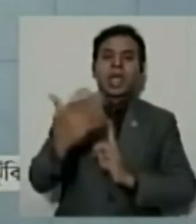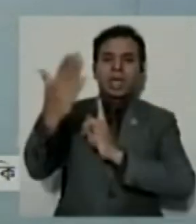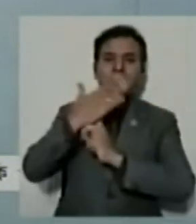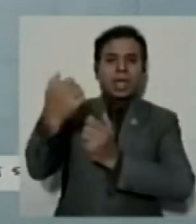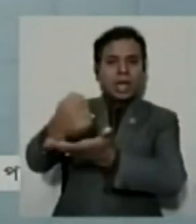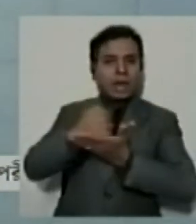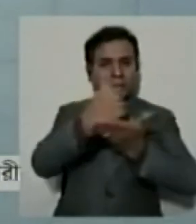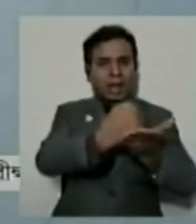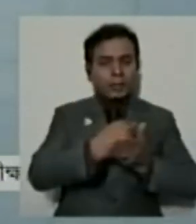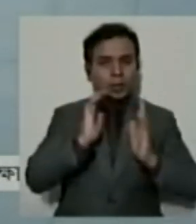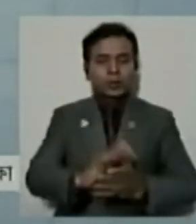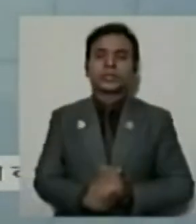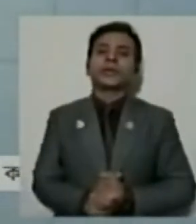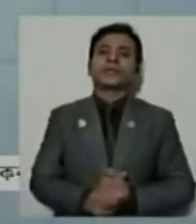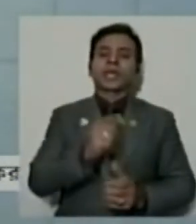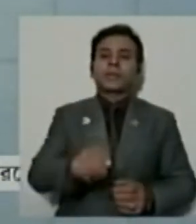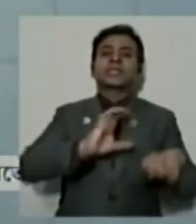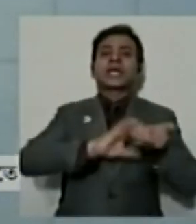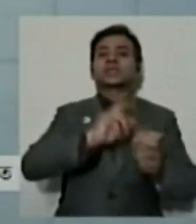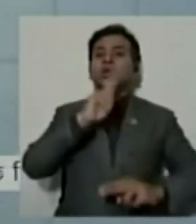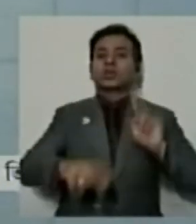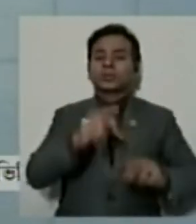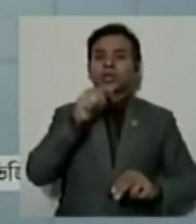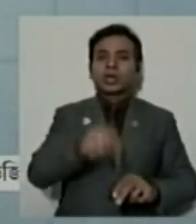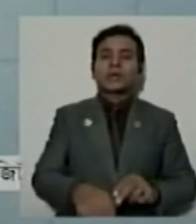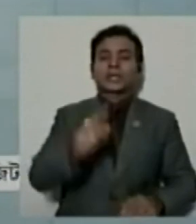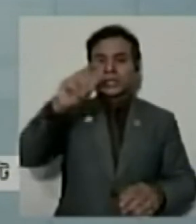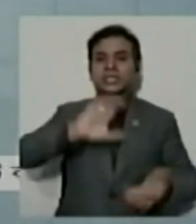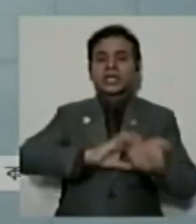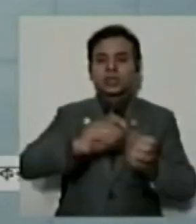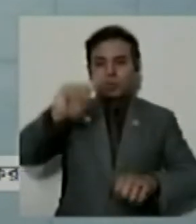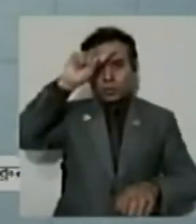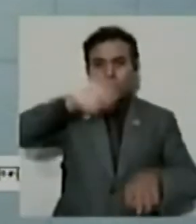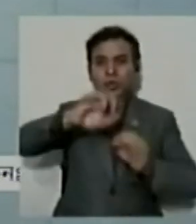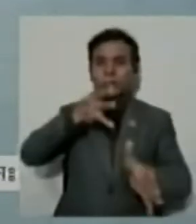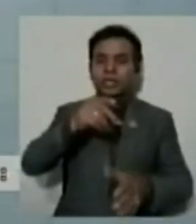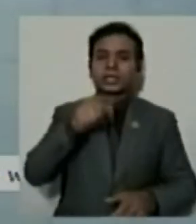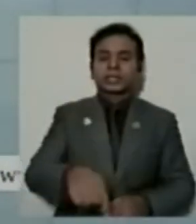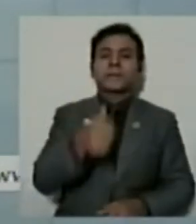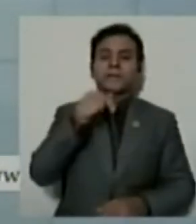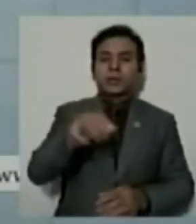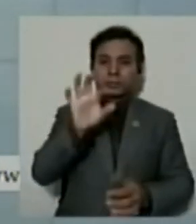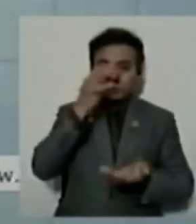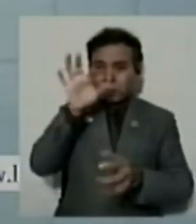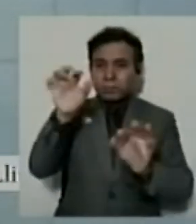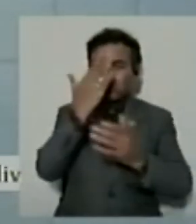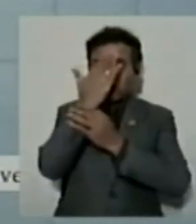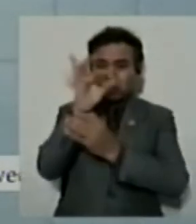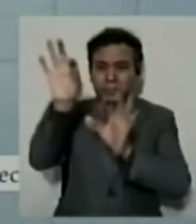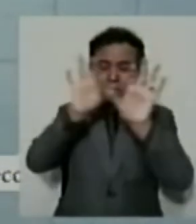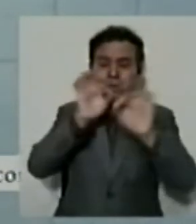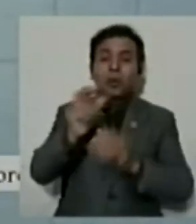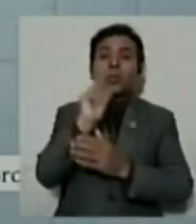তাদেরকে নমুনা পরীক্ষার কিটটি দিতে পারি, কিন্তু আরো অন্যান্য যে আনুষঙ্গিক জিনিসপত্রগুলো লাগে সকল প্রতিষ্ঠান